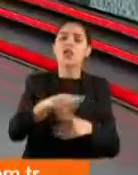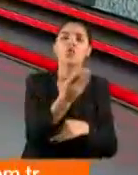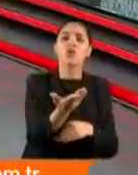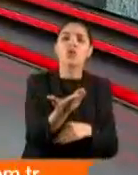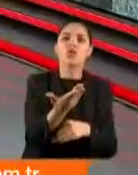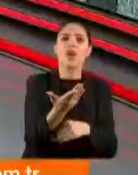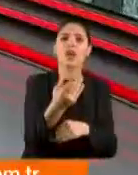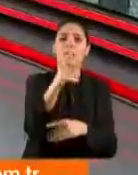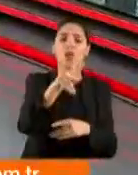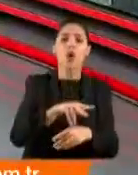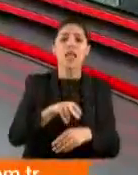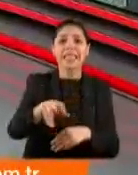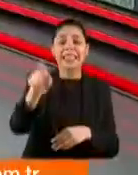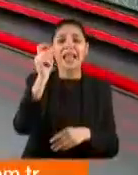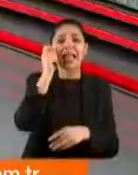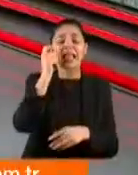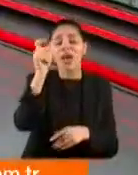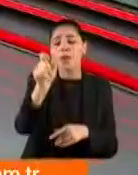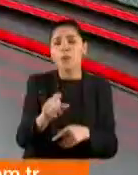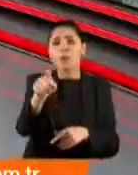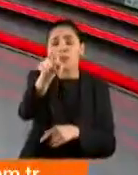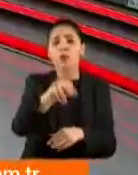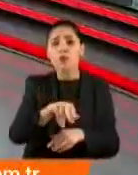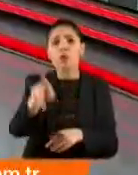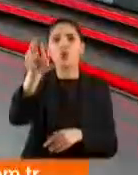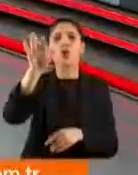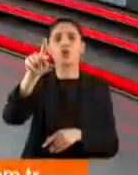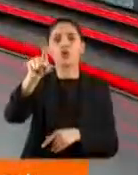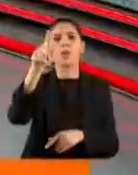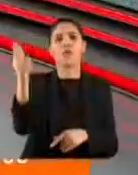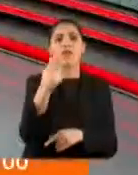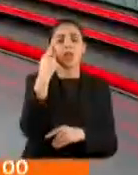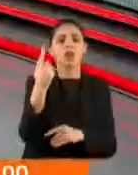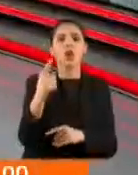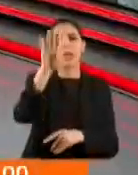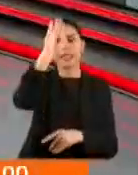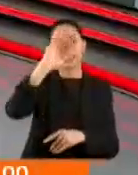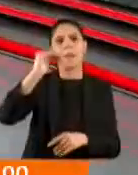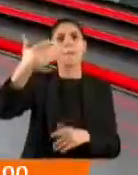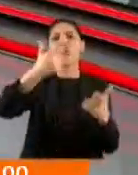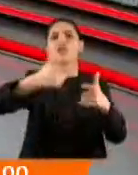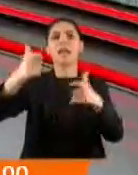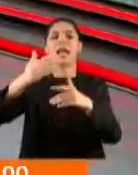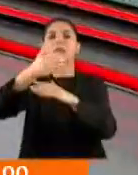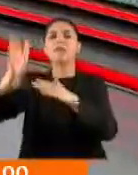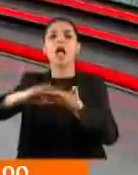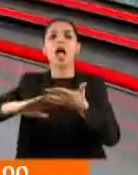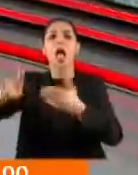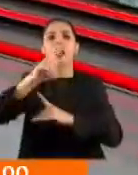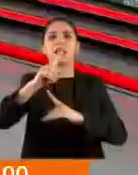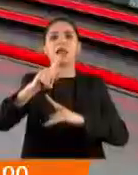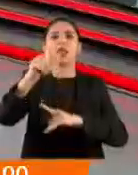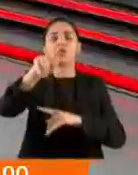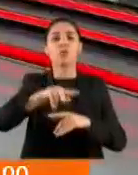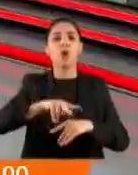Adı üstünde yaya geçidi ama yayalar geçemiyor. Tuzla'daki bu görüntüden hareketle İstanbul'un diğer noktalarına gitti arkadaşlarımız. Hesapta